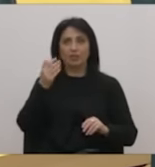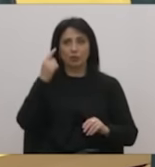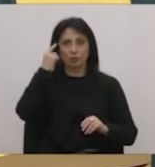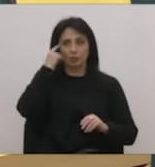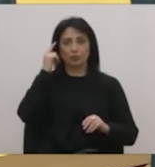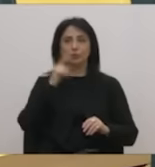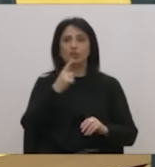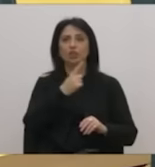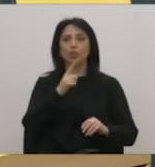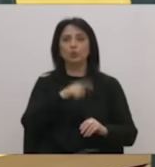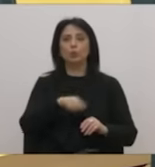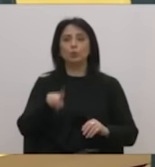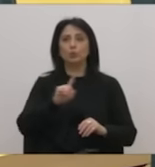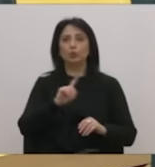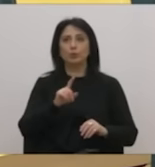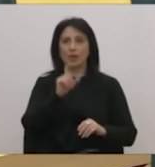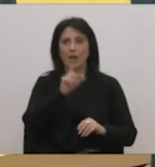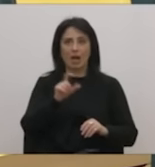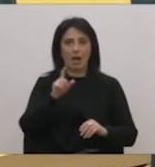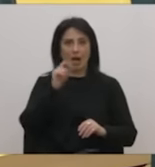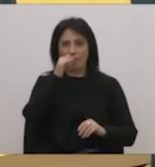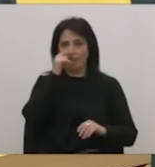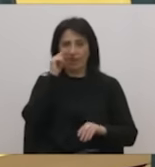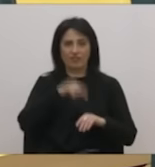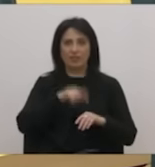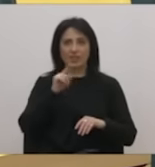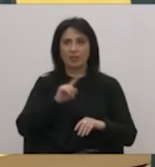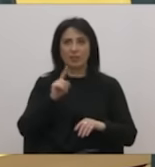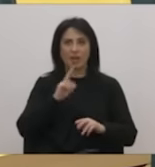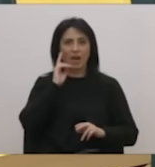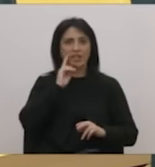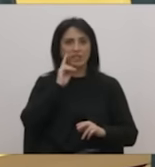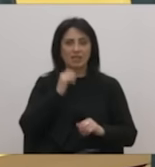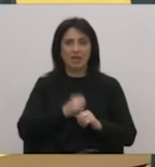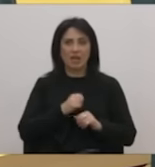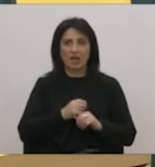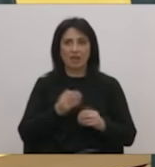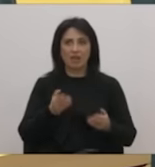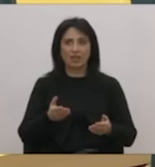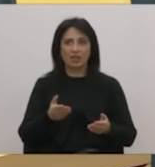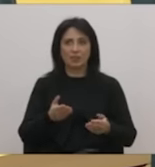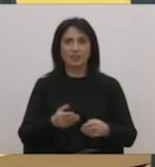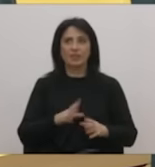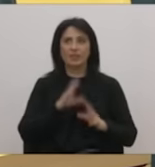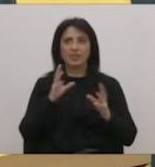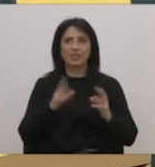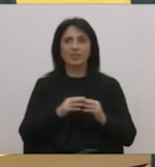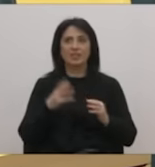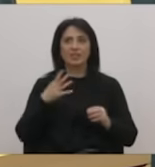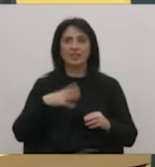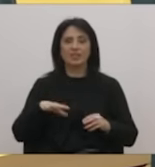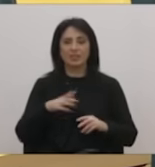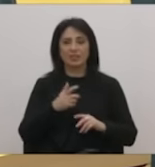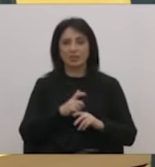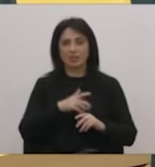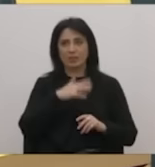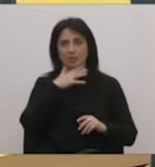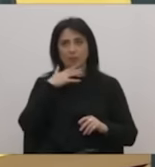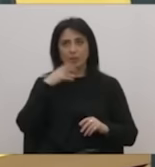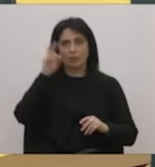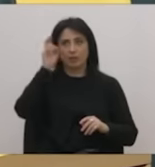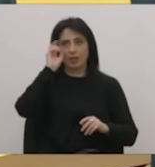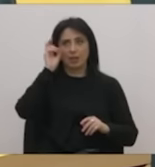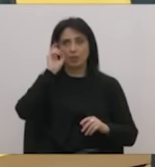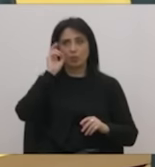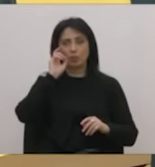გონიათ თითოეულ თქვენთაგანს რომ ხალხი ვერ ხვდება რაც ცირკი მოაწყდეთ დღეს აქ. Საერთოდ საქართველოში ძალიან ბევრ